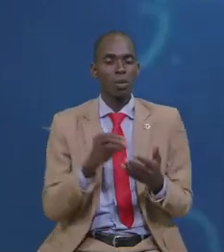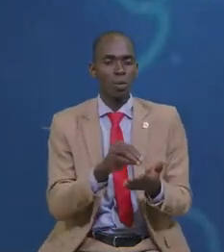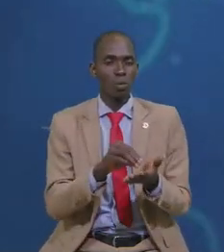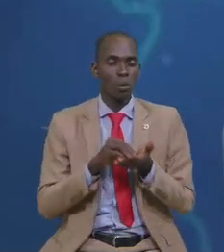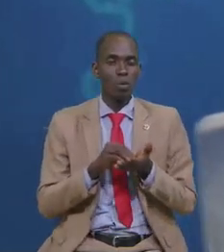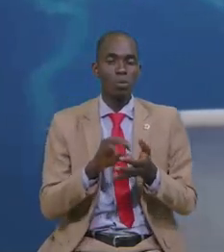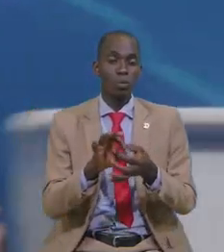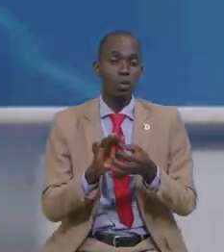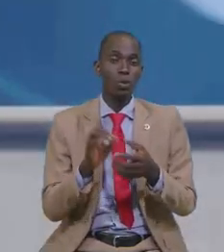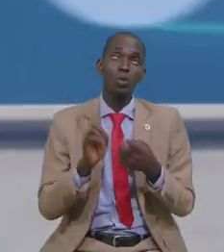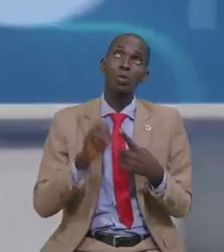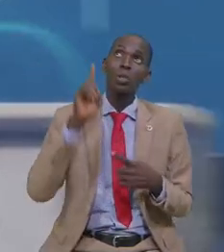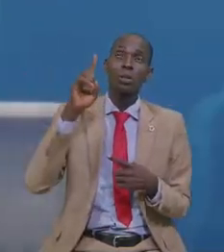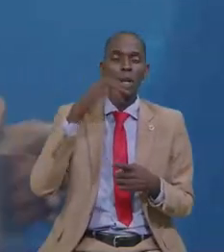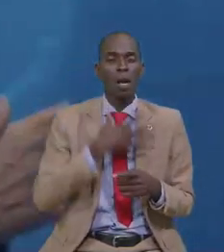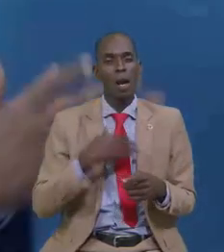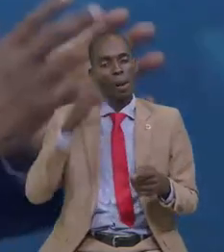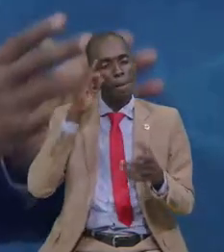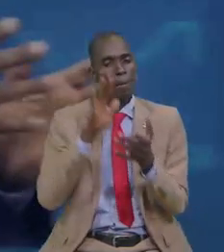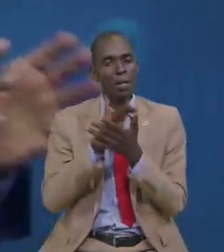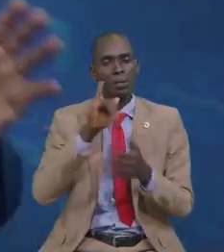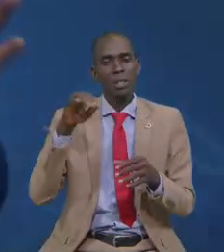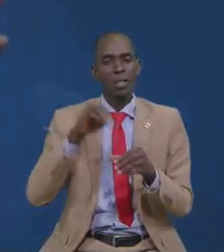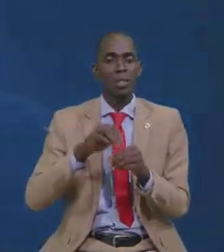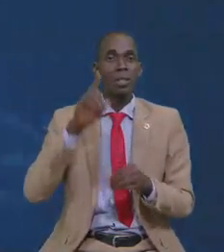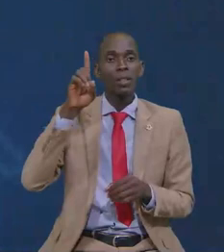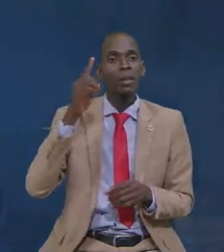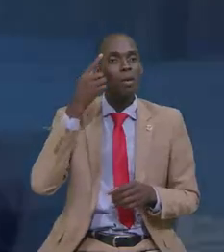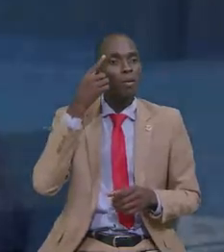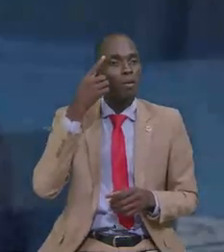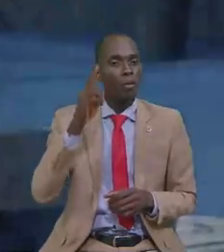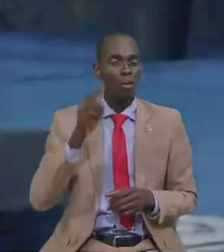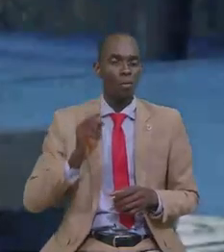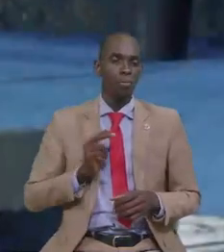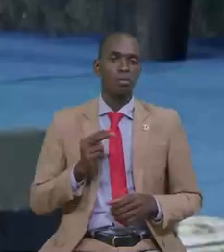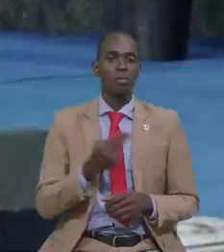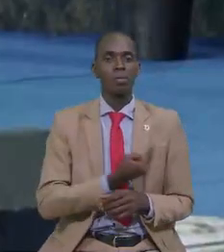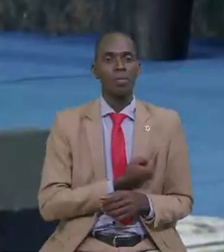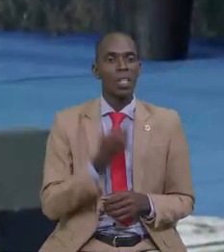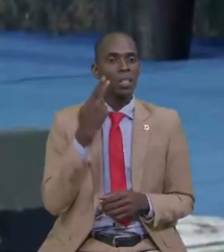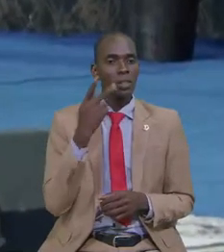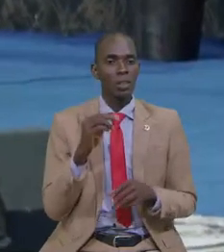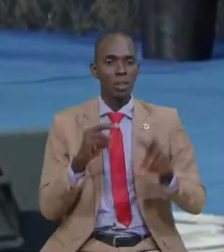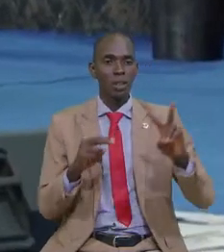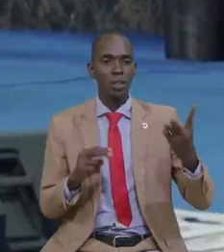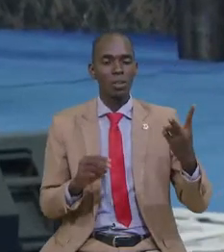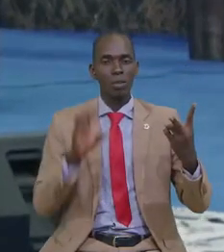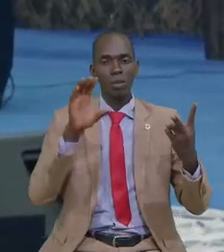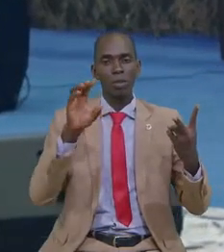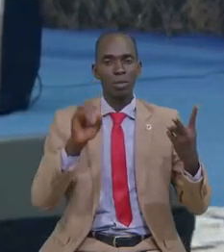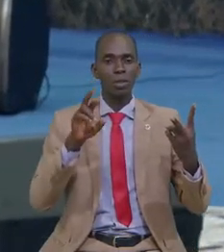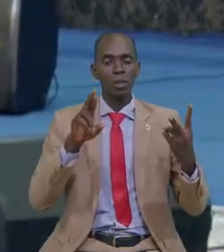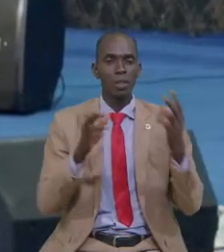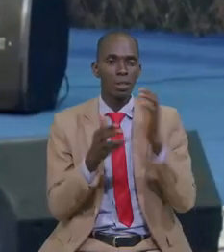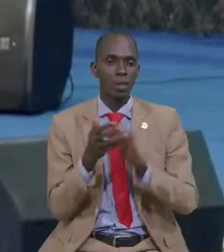vie, à part lui appartenant et toute vie qui croit en lui. Pour nous, voyons,